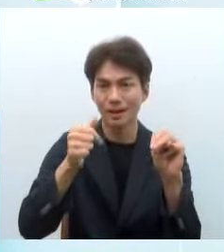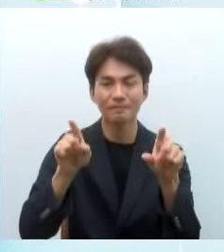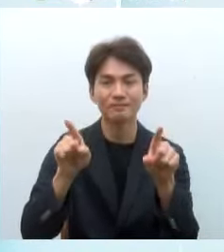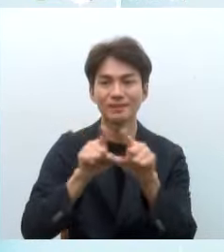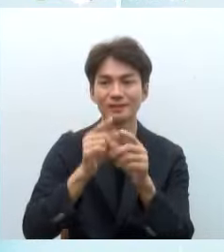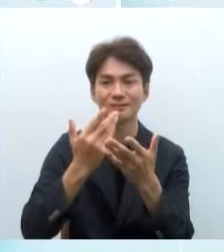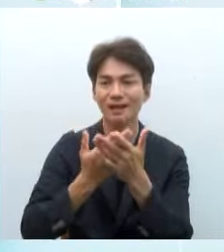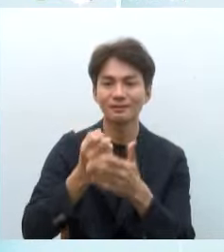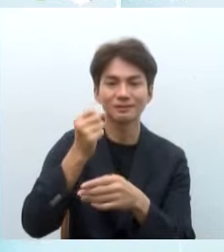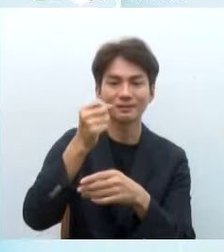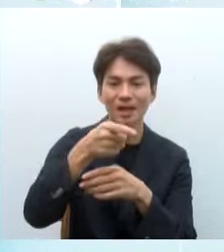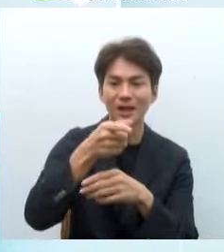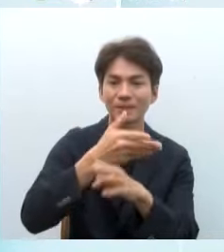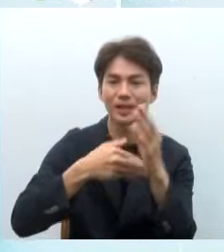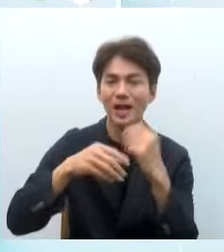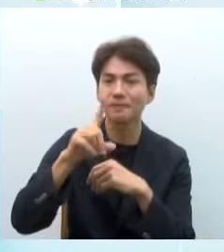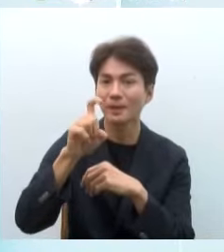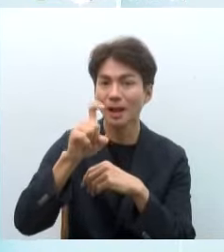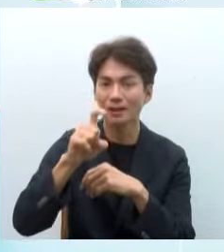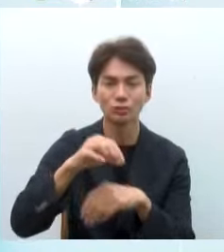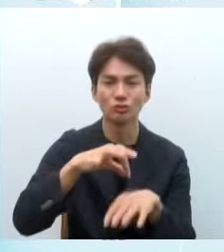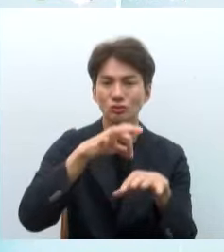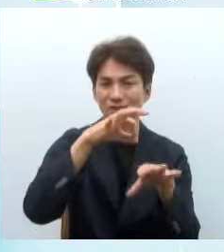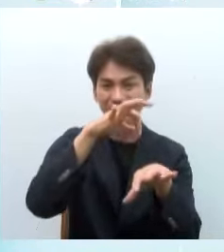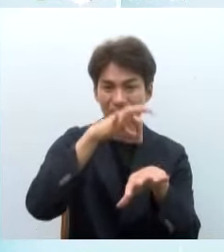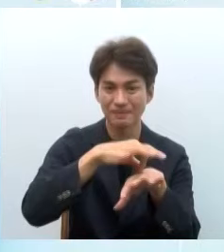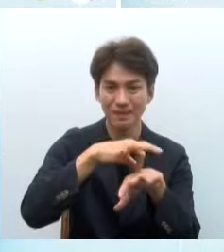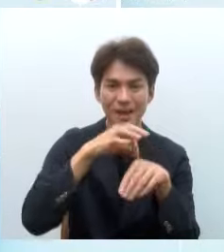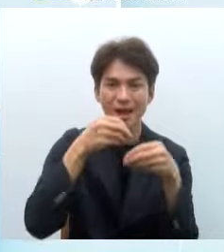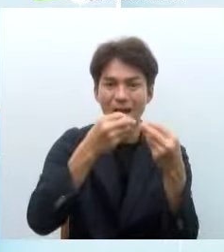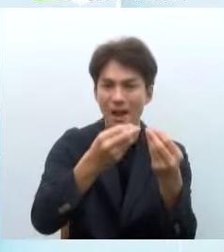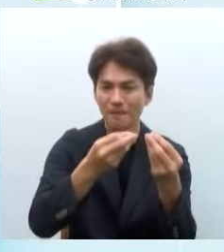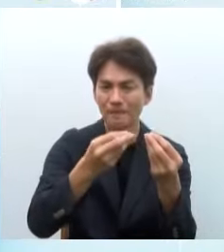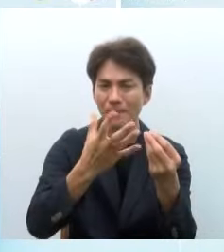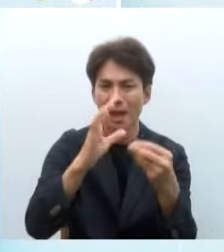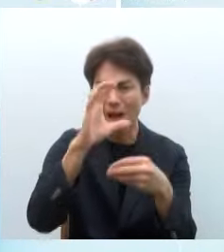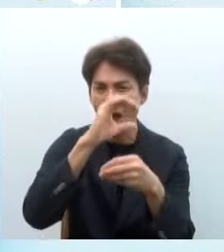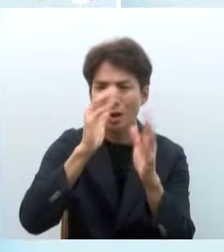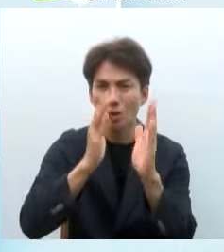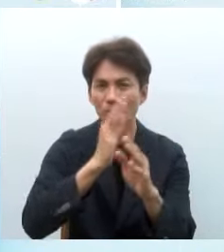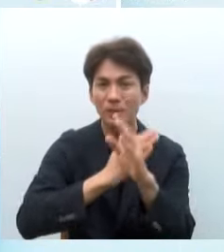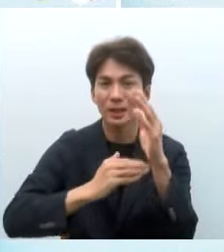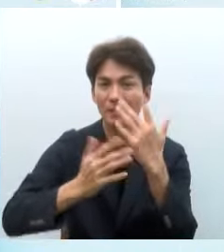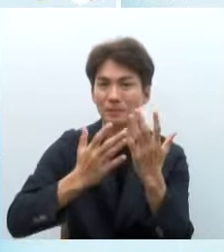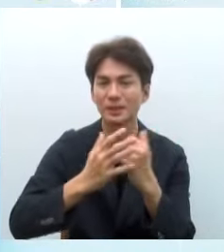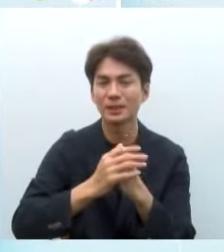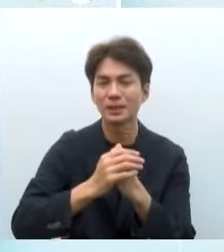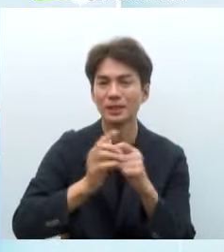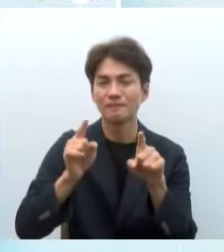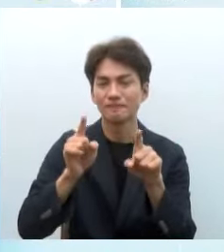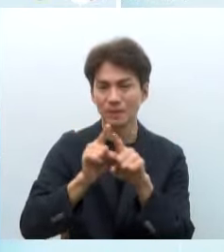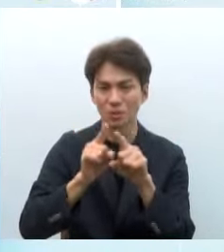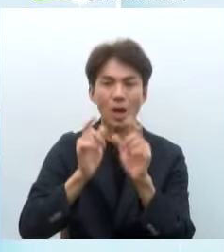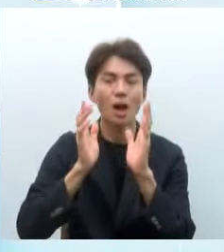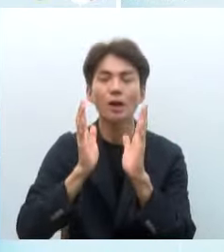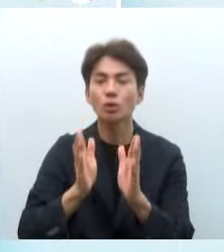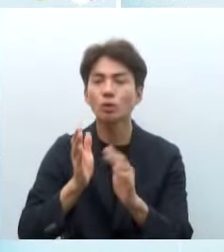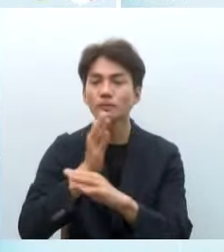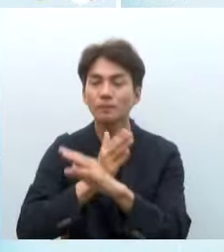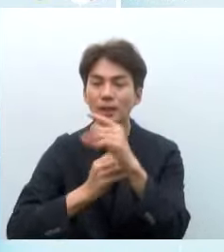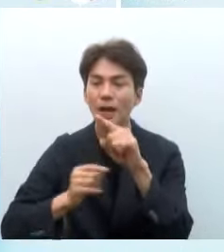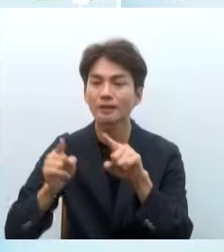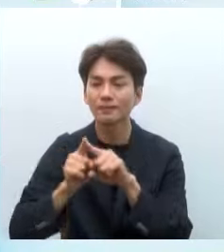ได้ตามหน่วยนั้นแล้วก็ให้หาคนพิการมาเปิดบูธหรือสัมปท